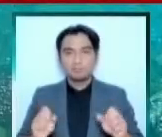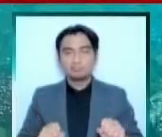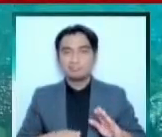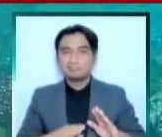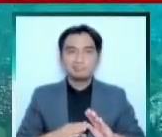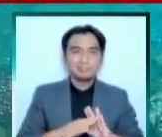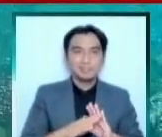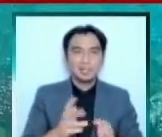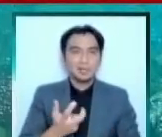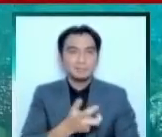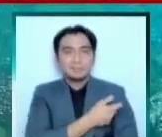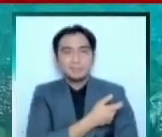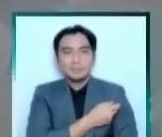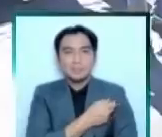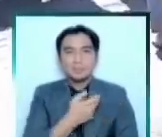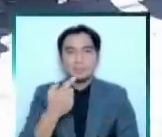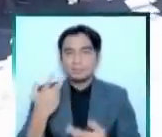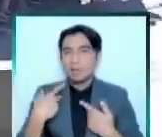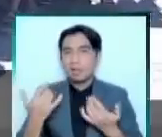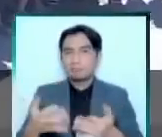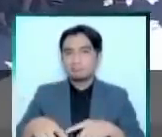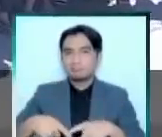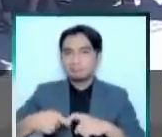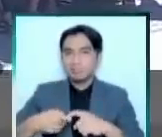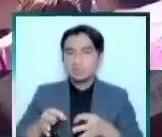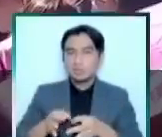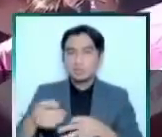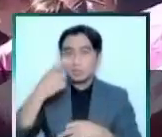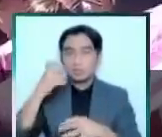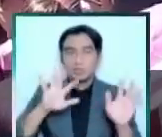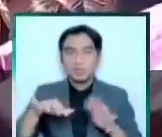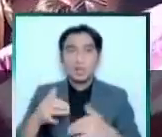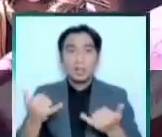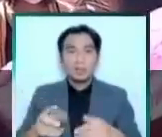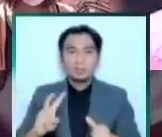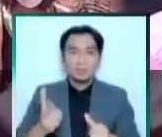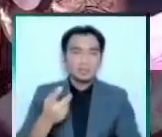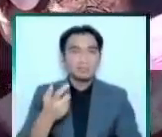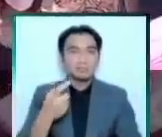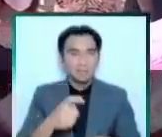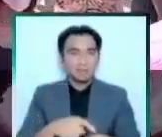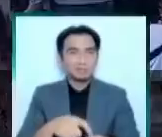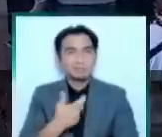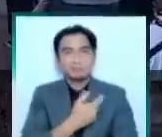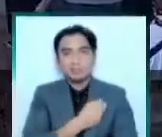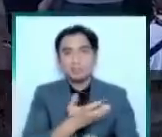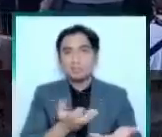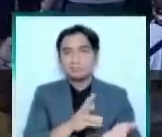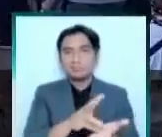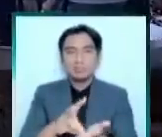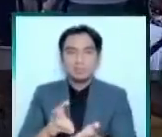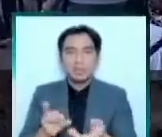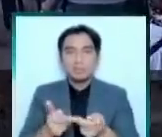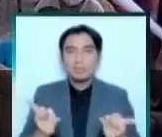matapos maantala dahil sa Bagyong Odette. Natuloy na ang ikalawang serye ng National Vaccination Days sa ilang lugar kahapon. Tulad na